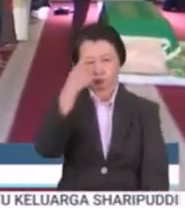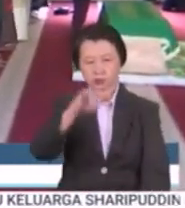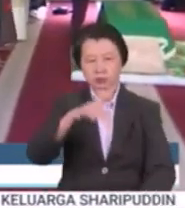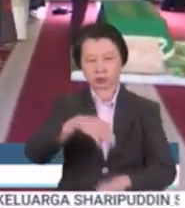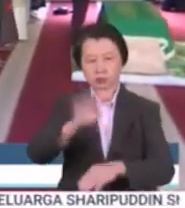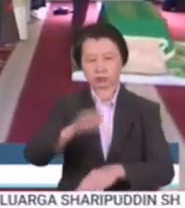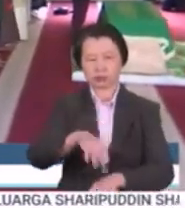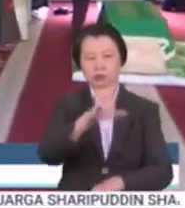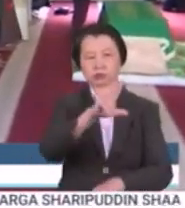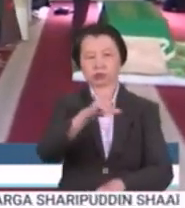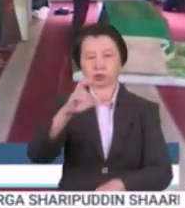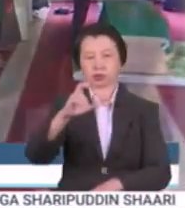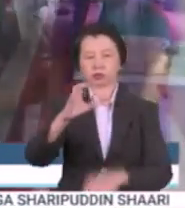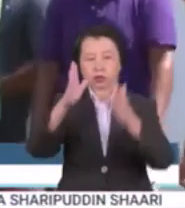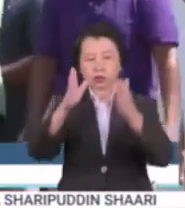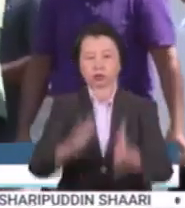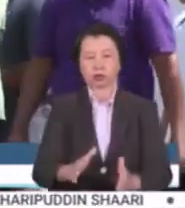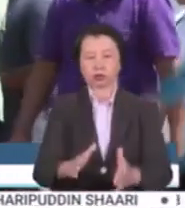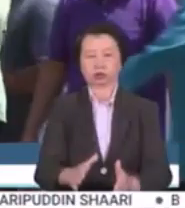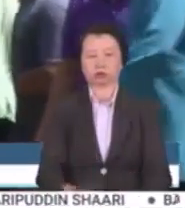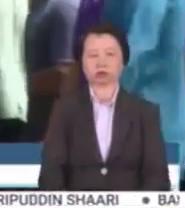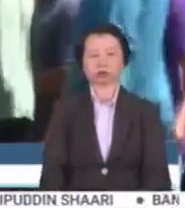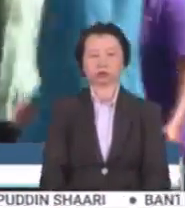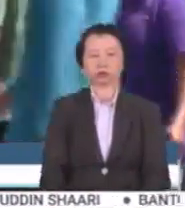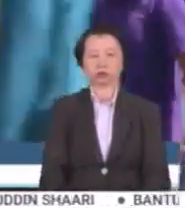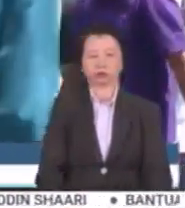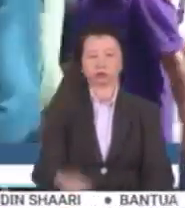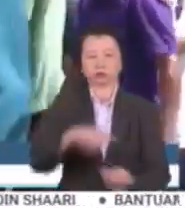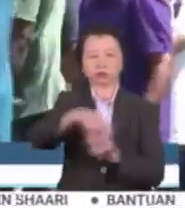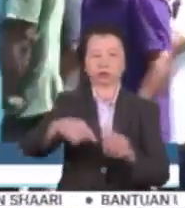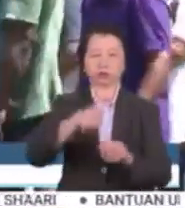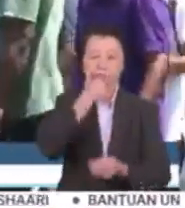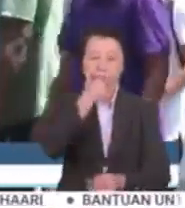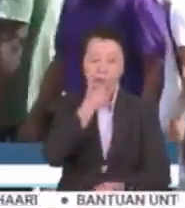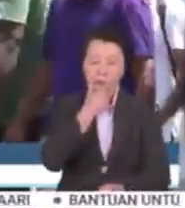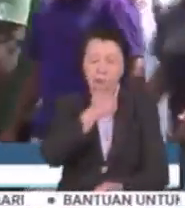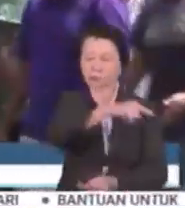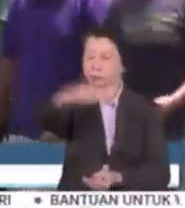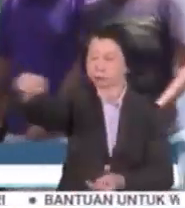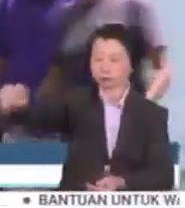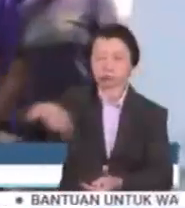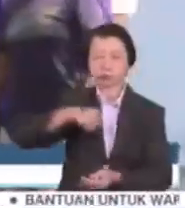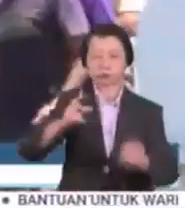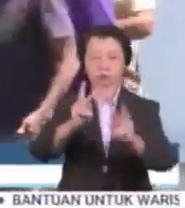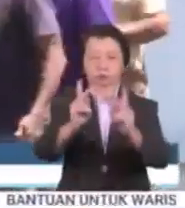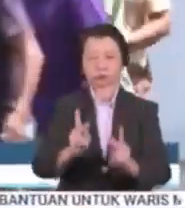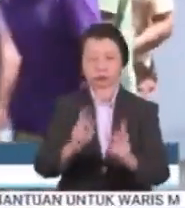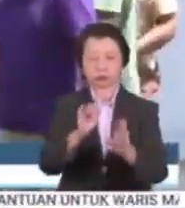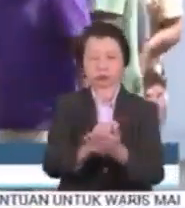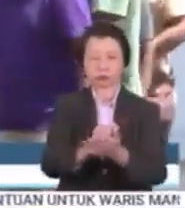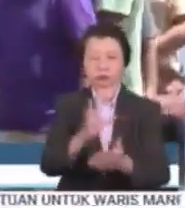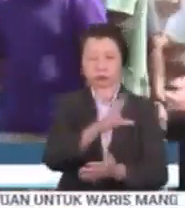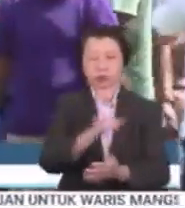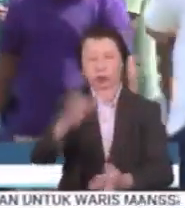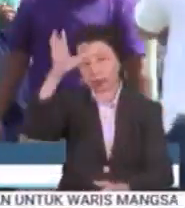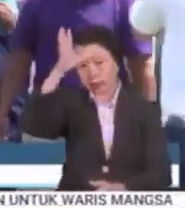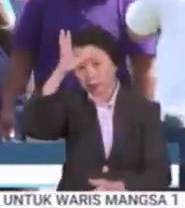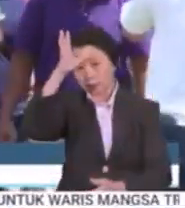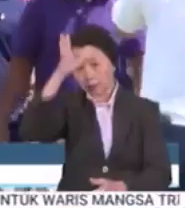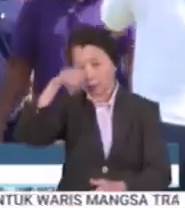dengan lebih 300 Orang jemaah suasana sedih menyelubungi kawasan perkuburan itu dan ayah